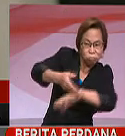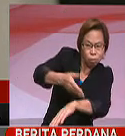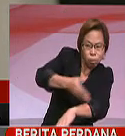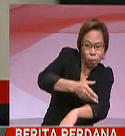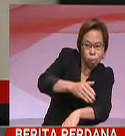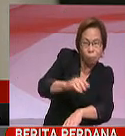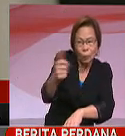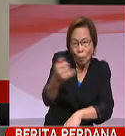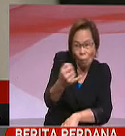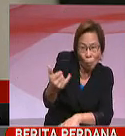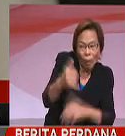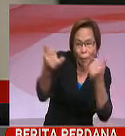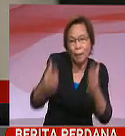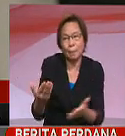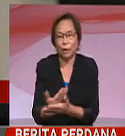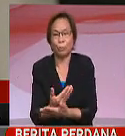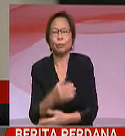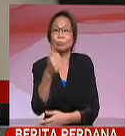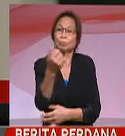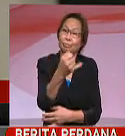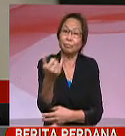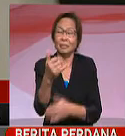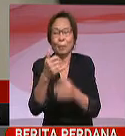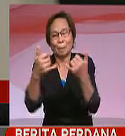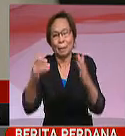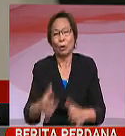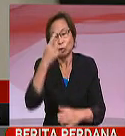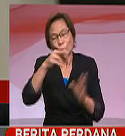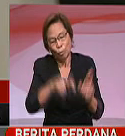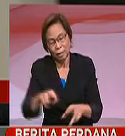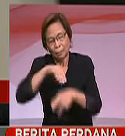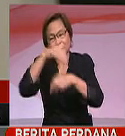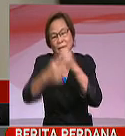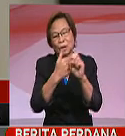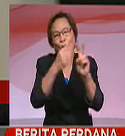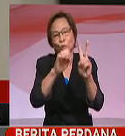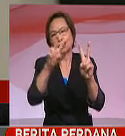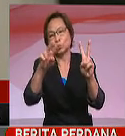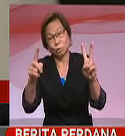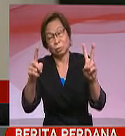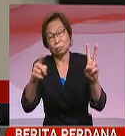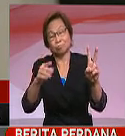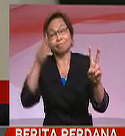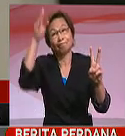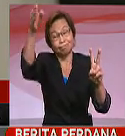prestasi-prestasi pemain yang baru. Untuk perancangan bagi tahun 2021